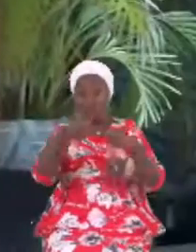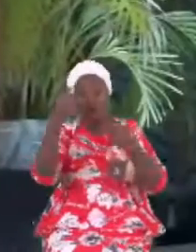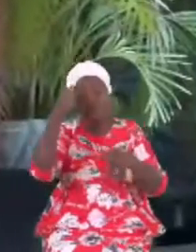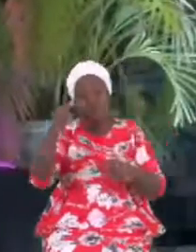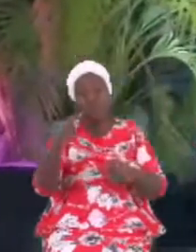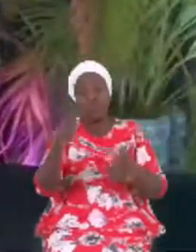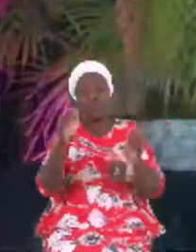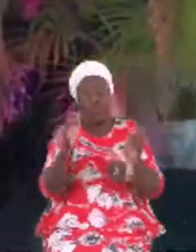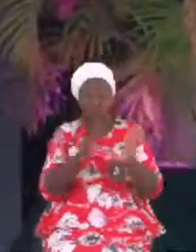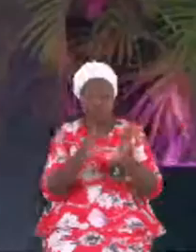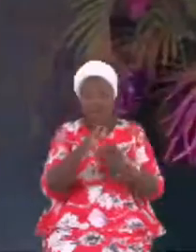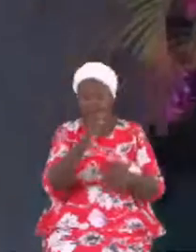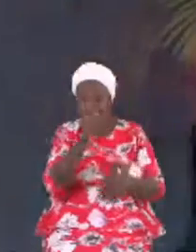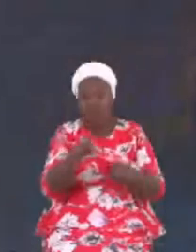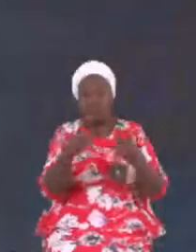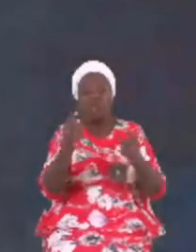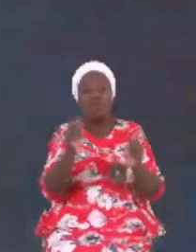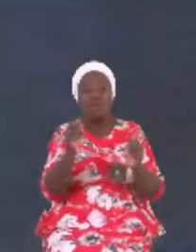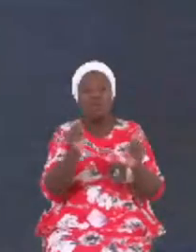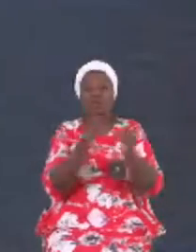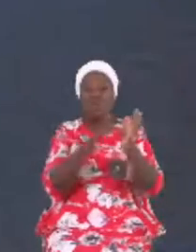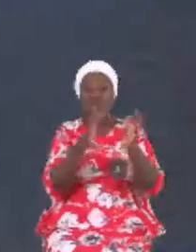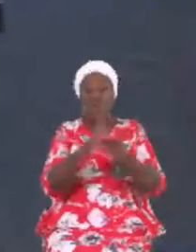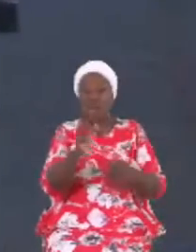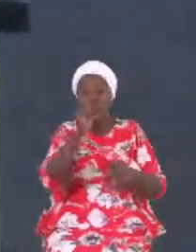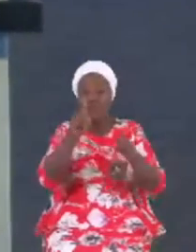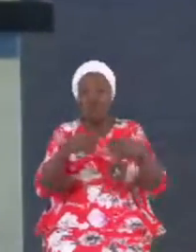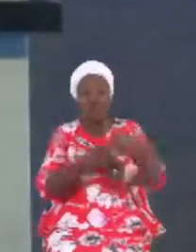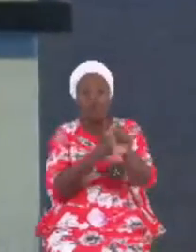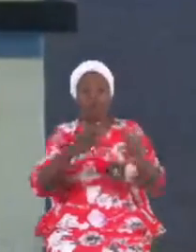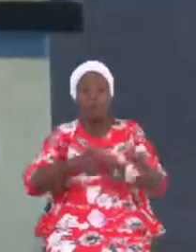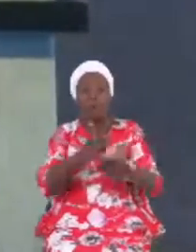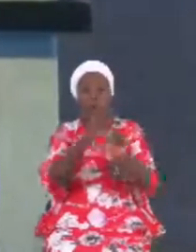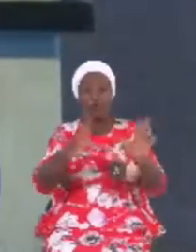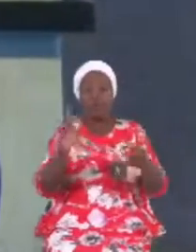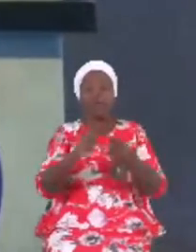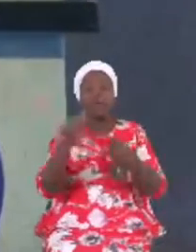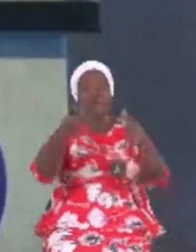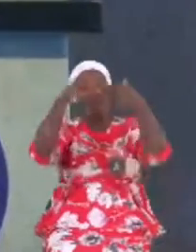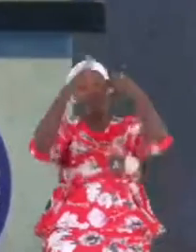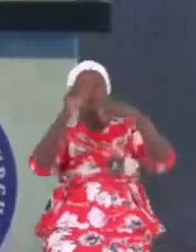Jésus. Je suis mon libérateur pour la maison céleste.